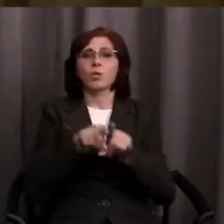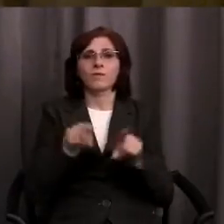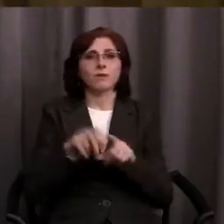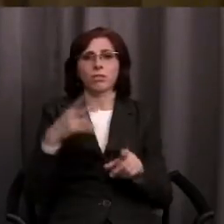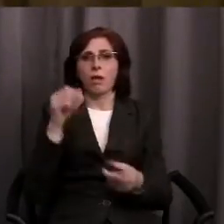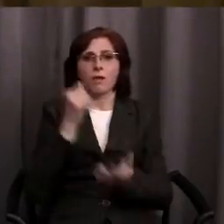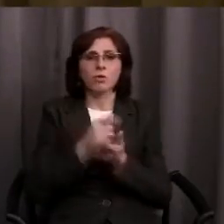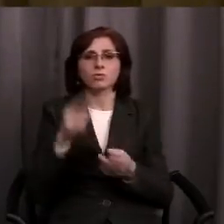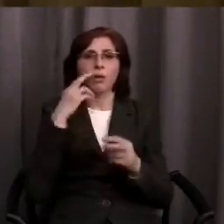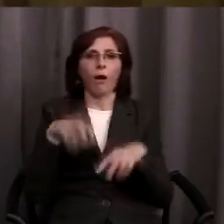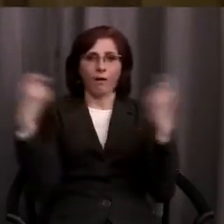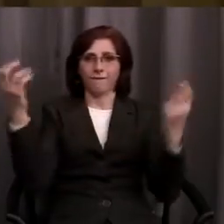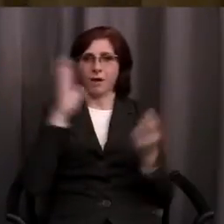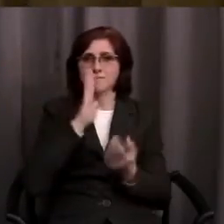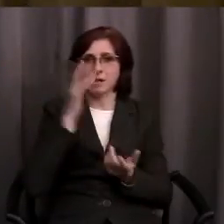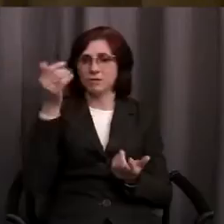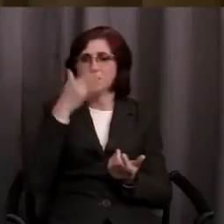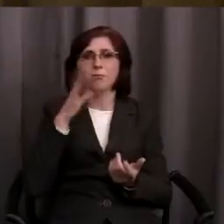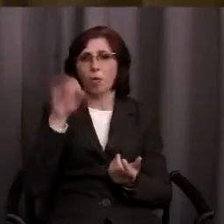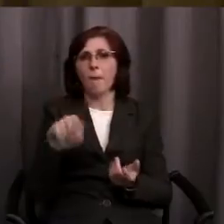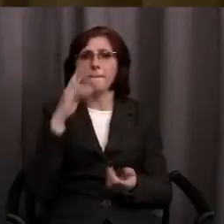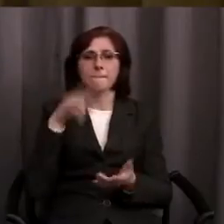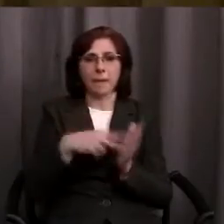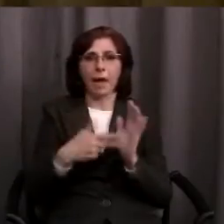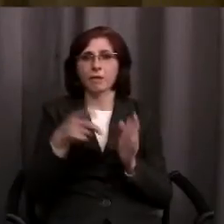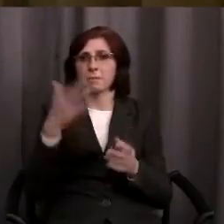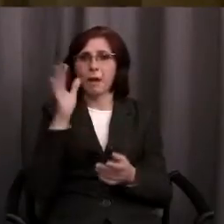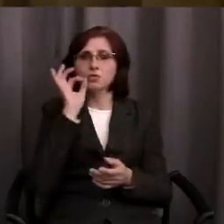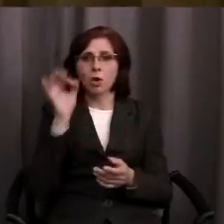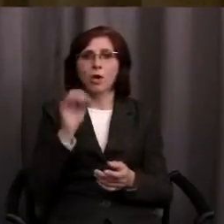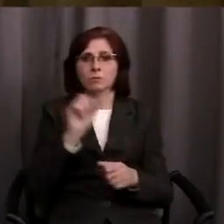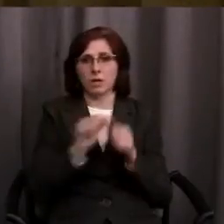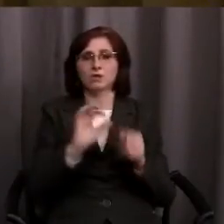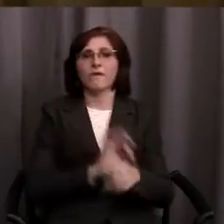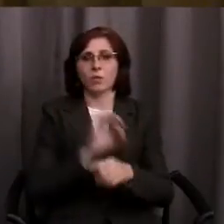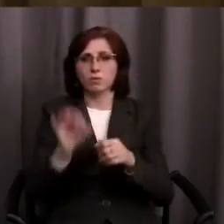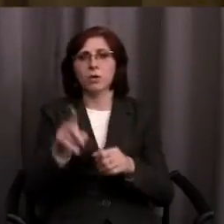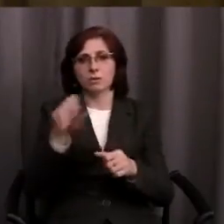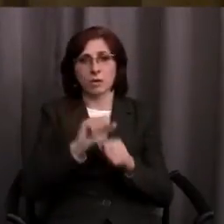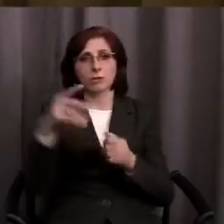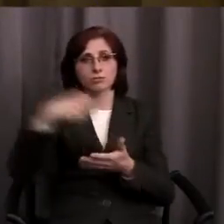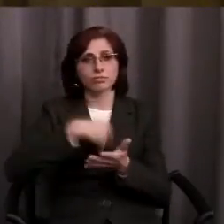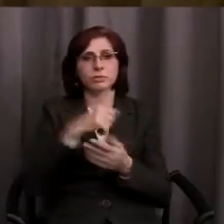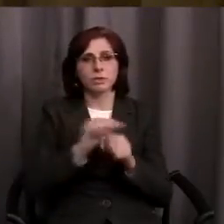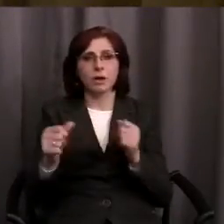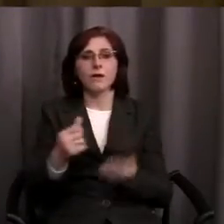musimy odkrywać Ameryki, bo takie plany bardzo dobrze funkcjonują i są finansowane